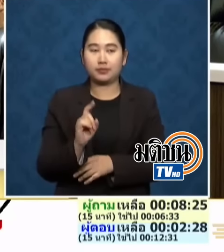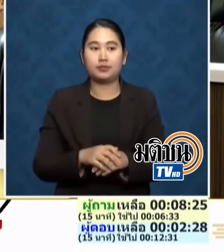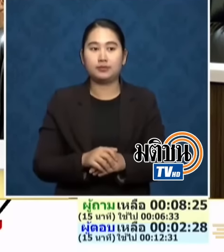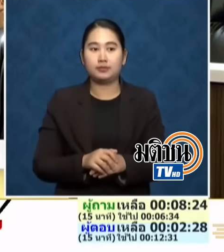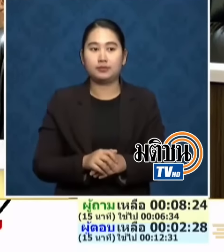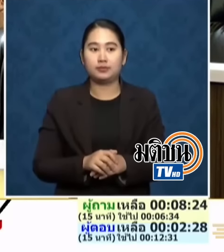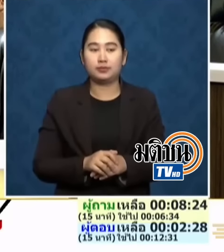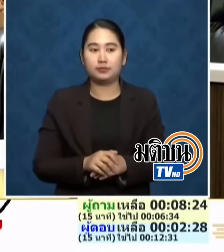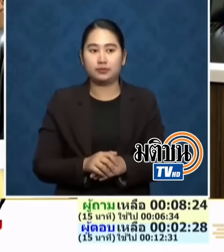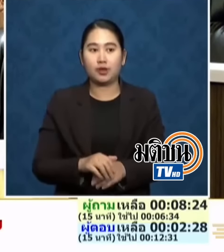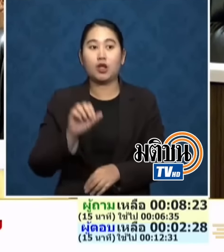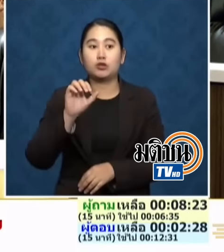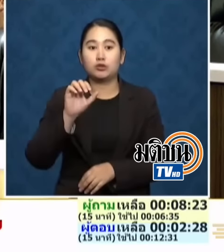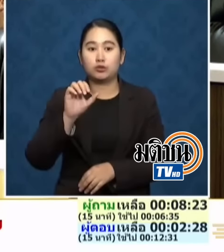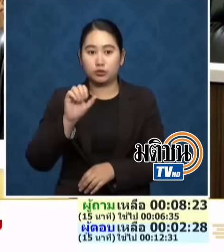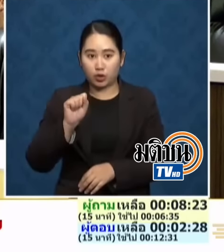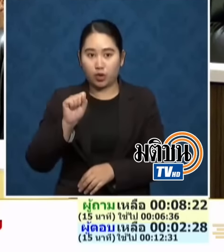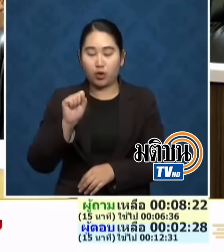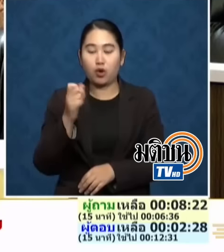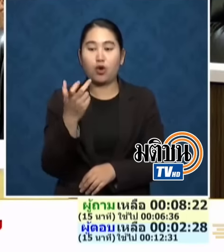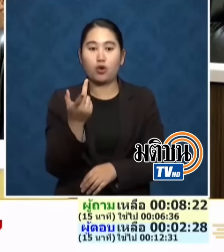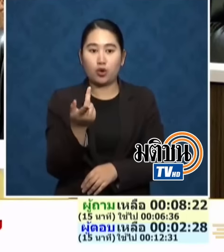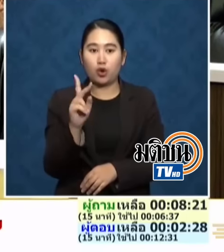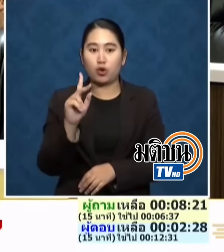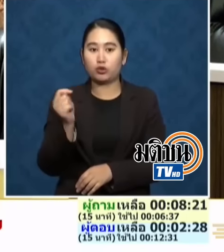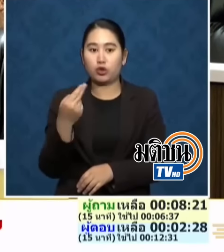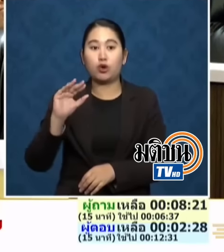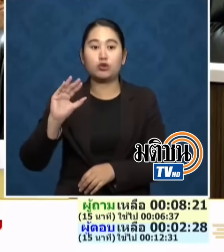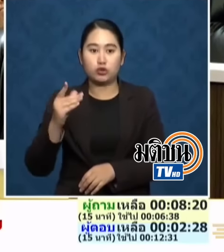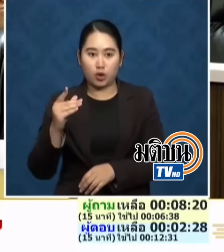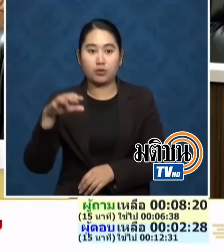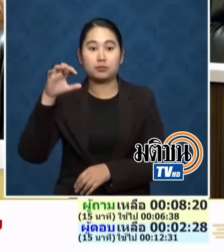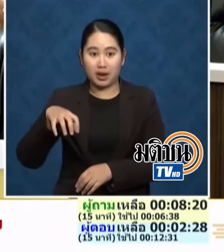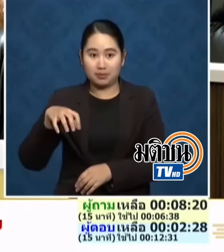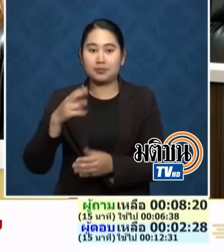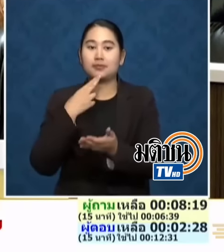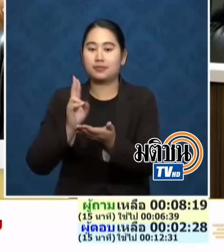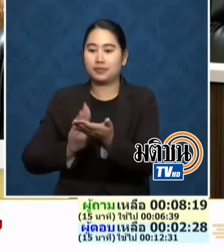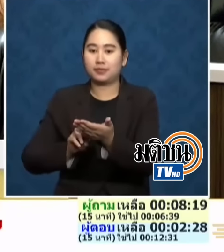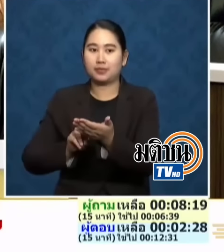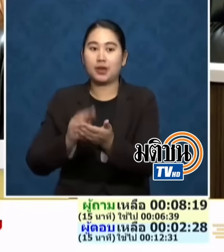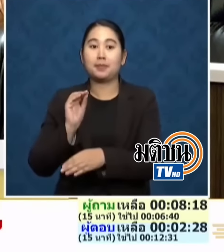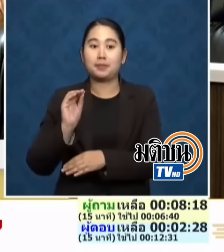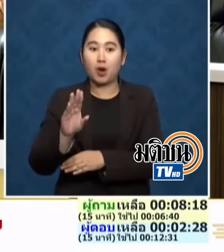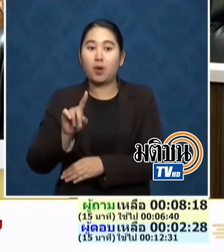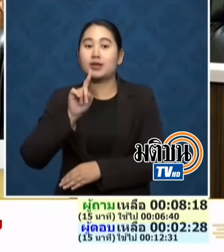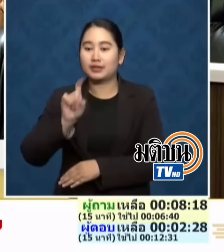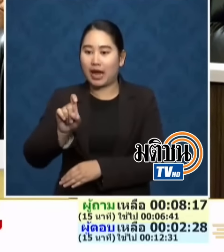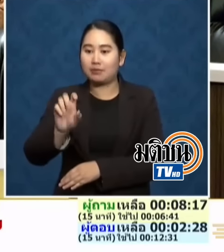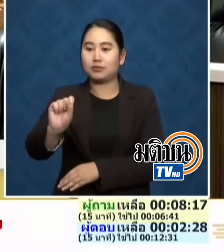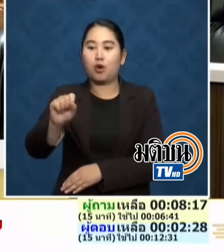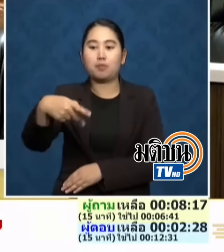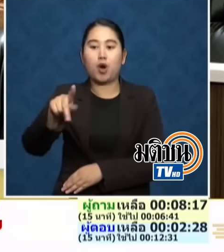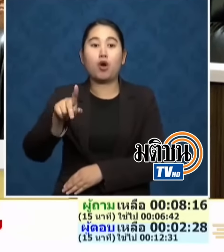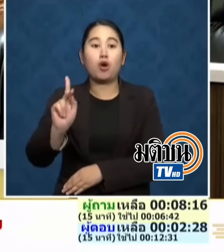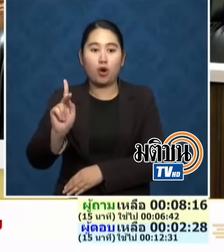งานคณะกรรมการณโยบายที่ดนยชาติหรือสะขอทชอยัได้ทำหนงสือสอบถามไปยงสำนังงานปฏิรูปที่ดิน